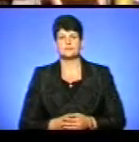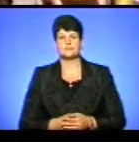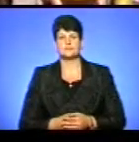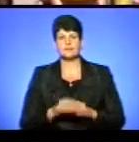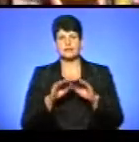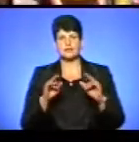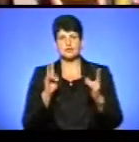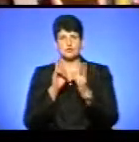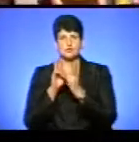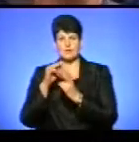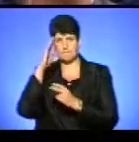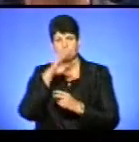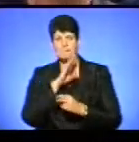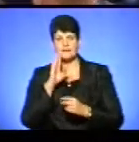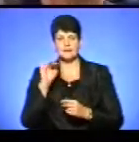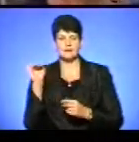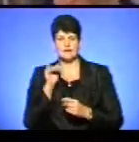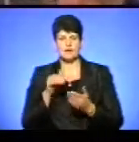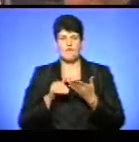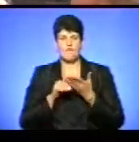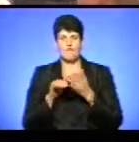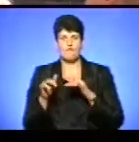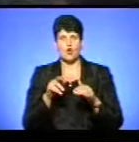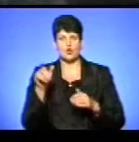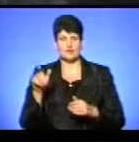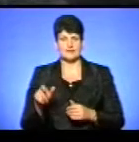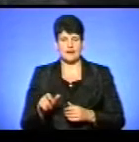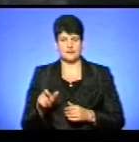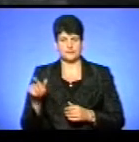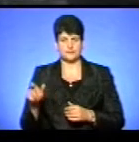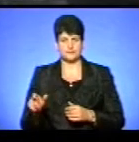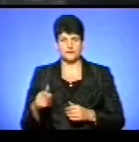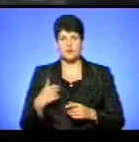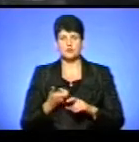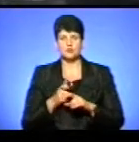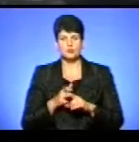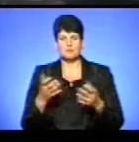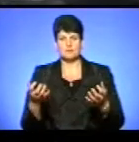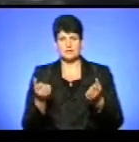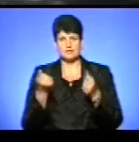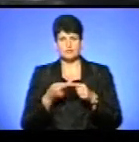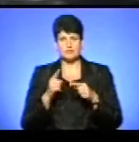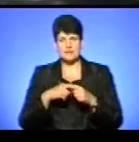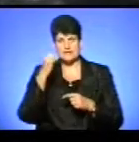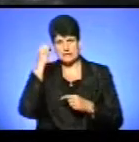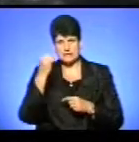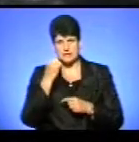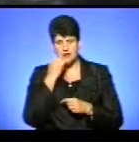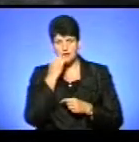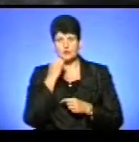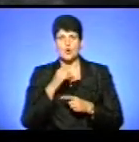Дітей зустрічають батьки та волонтери. Я дуже підтримую таку підтримку і